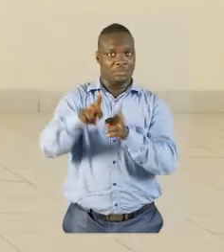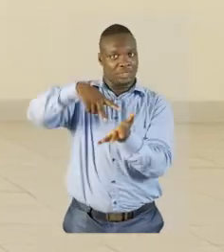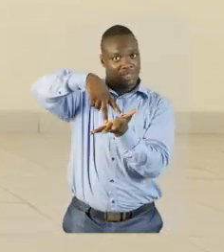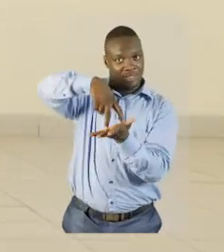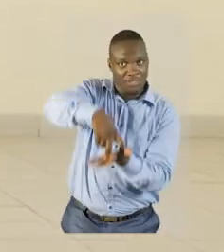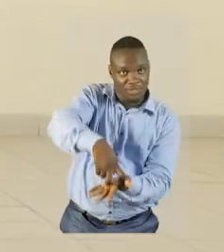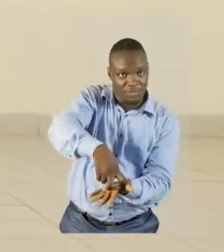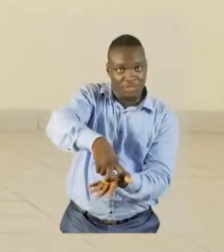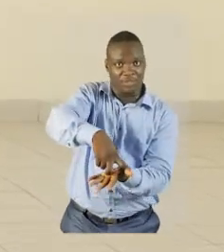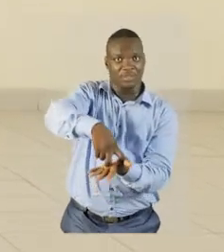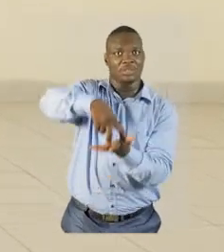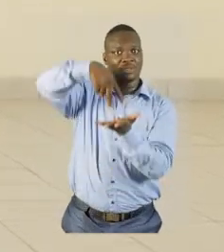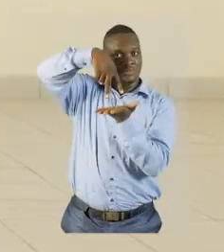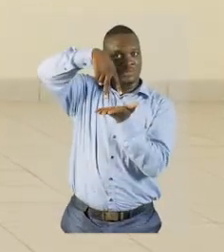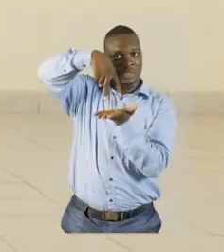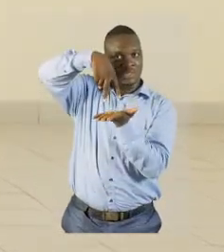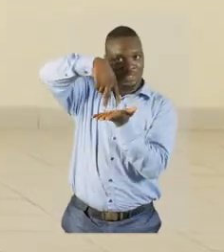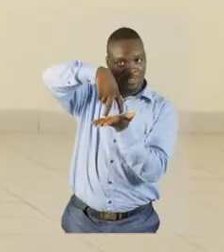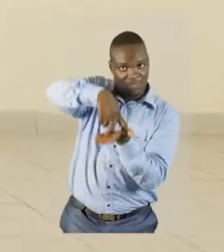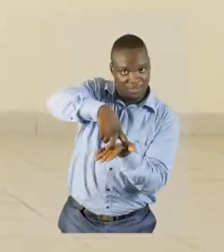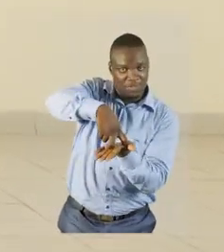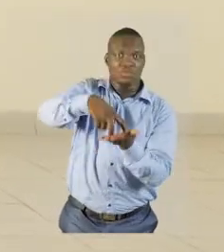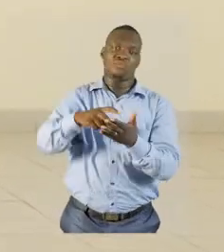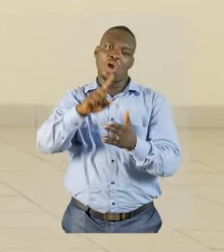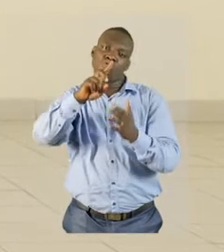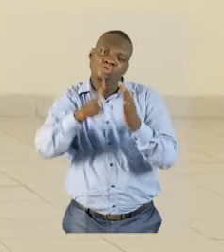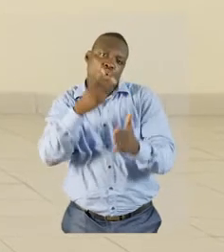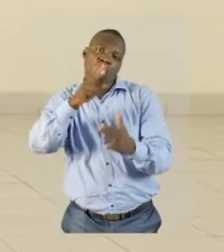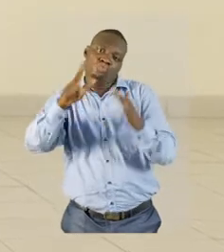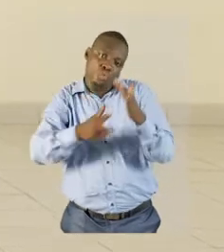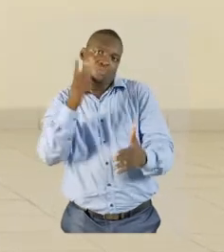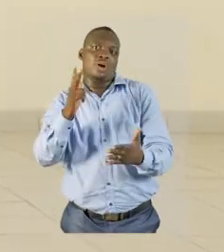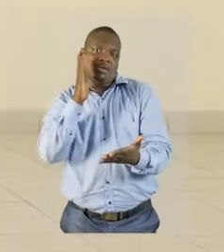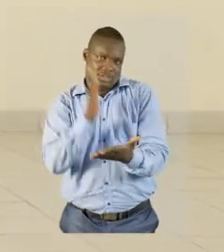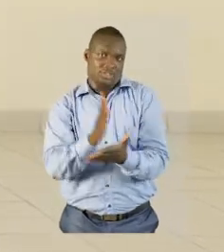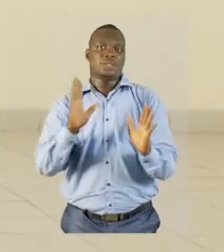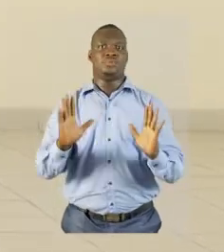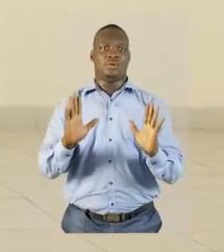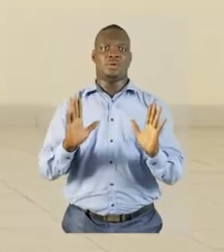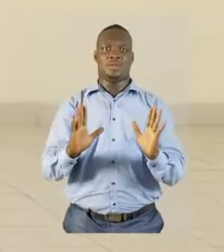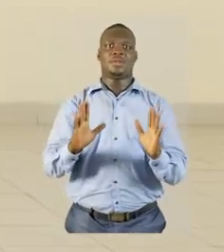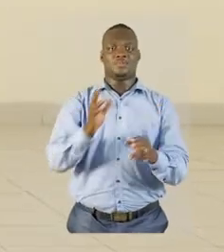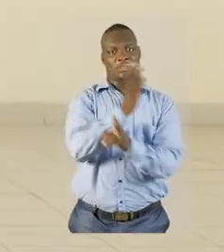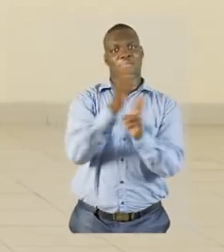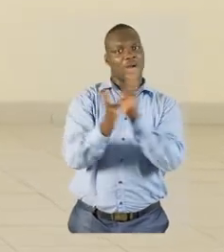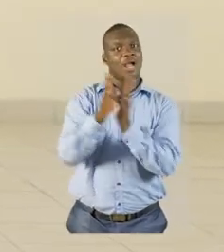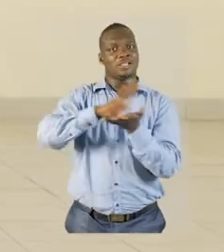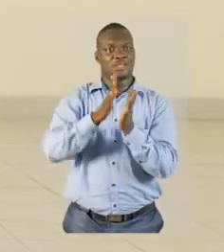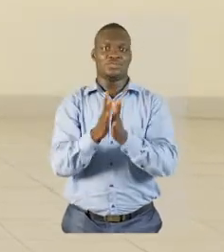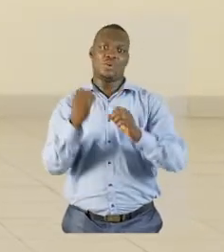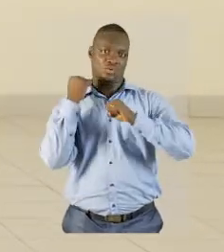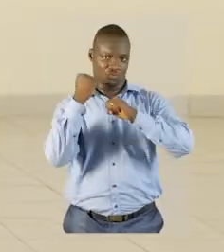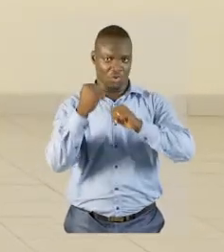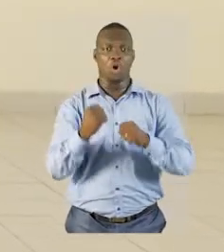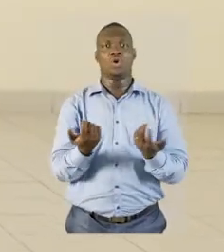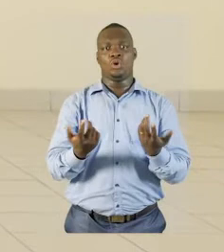jambes et vous revenez. Très bien. On fait deux ou trois fois et c'est bon. Vous avez les bras assez forts. Vous pouvez aussi utiliser un appareil,